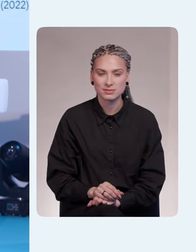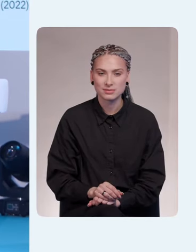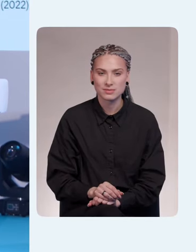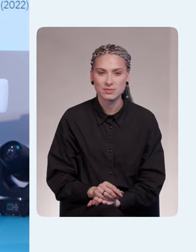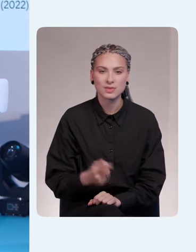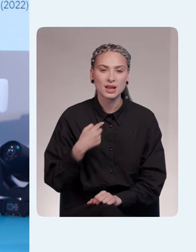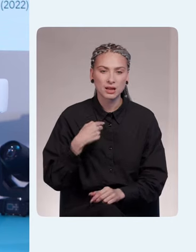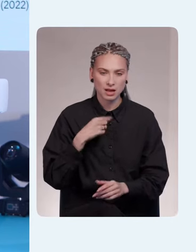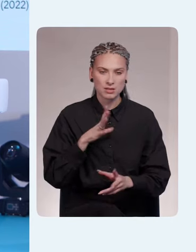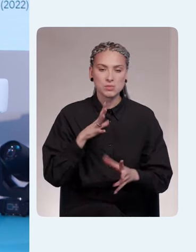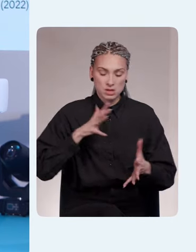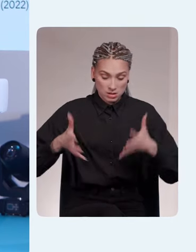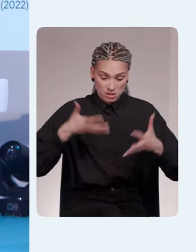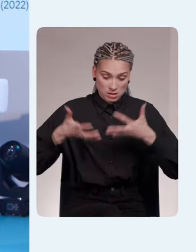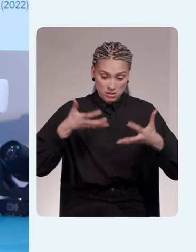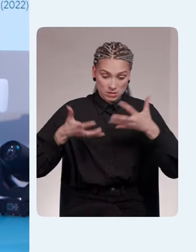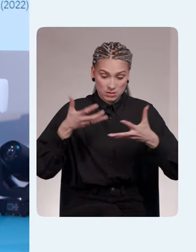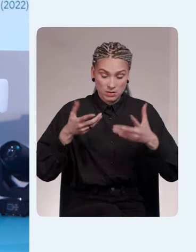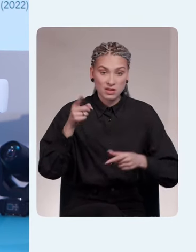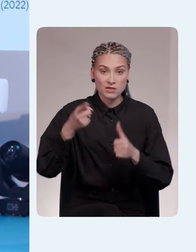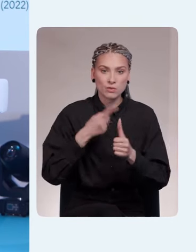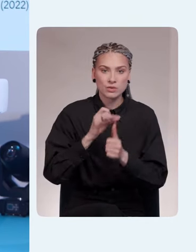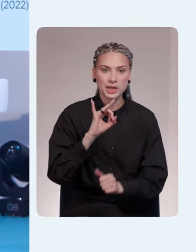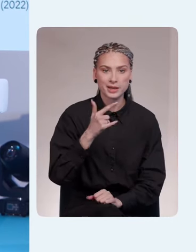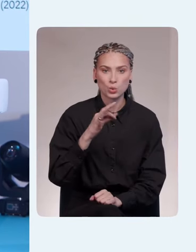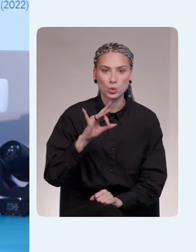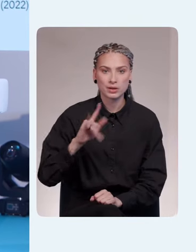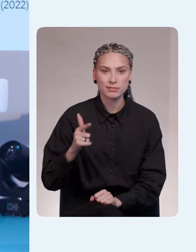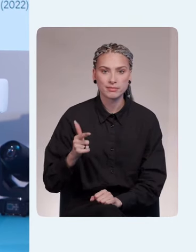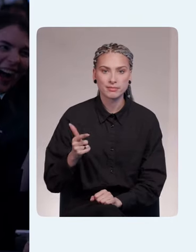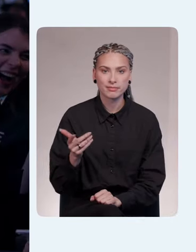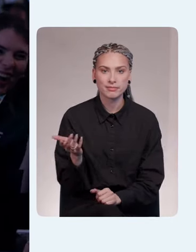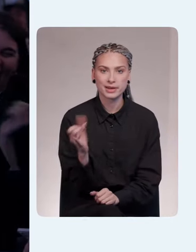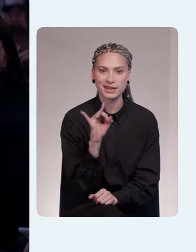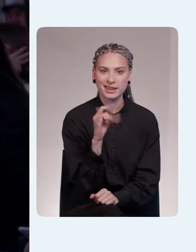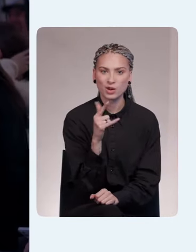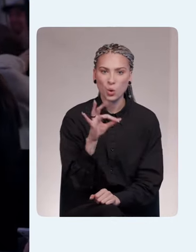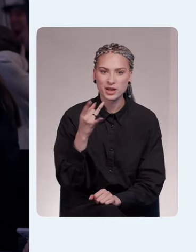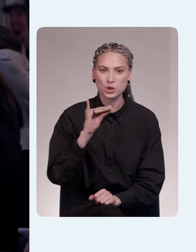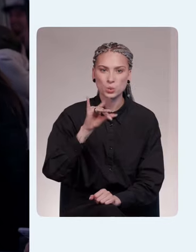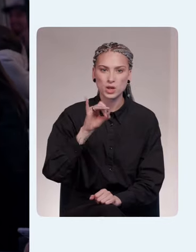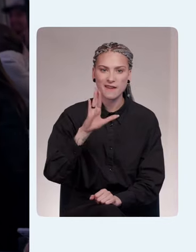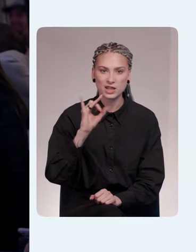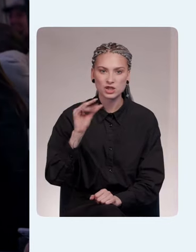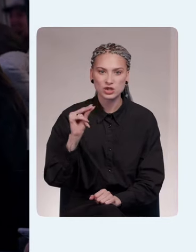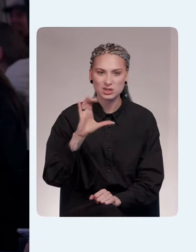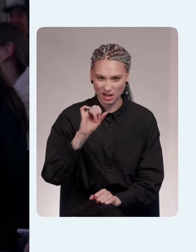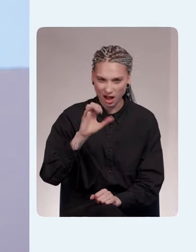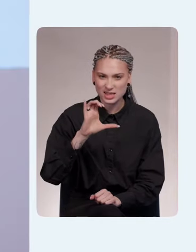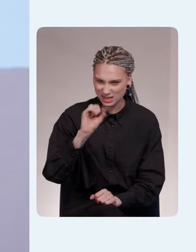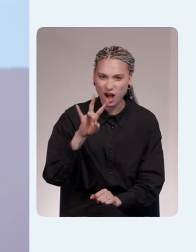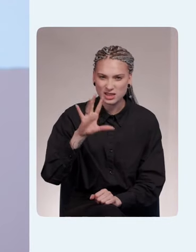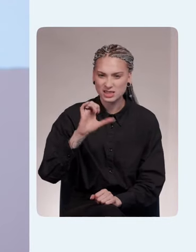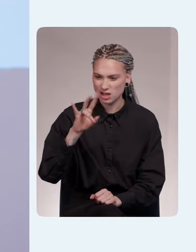Я навел справки. Его зовут Игорь. Игорь Юрьевич. Я такой, схрена ли ты Сан Саныч вообще? Как